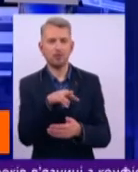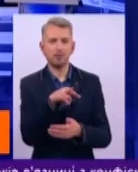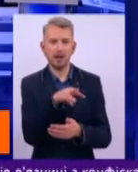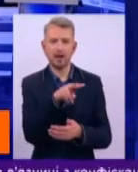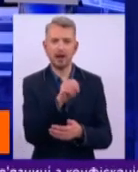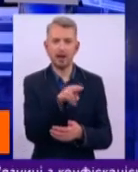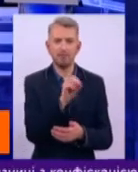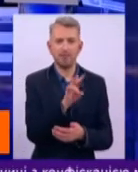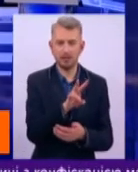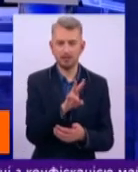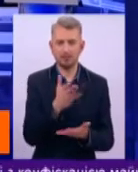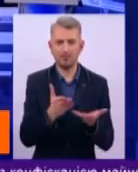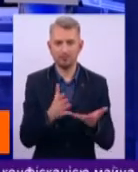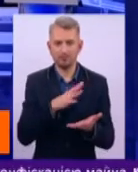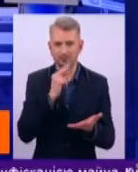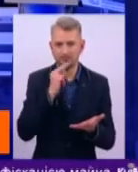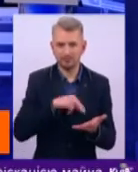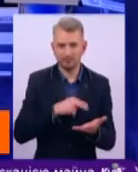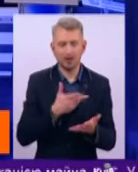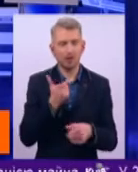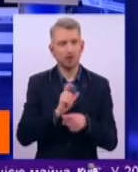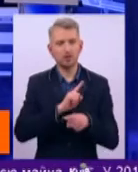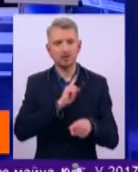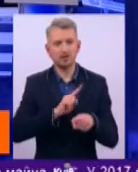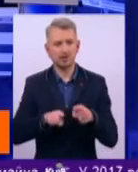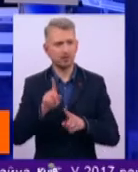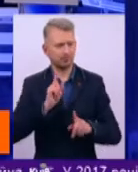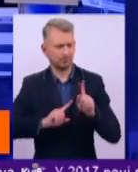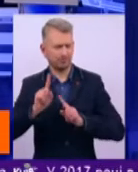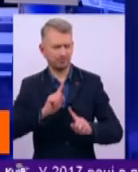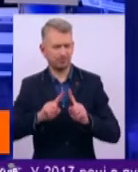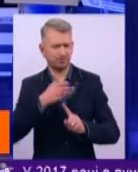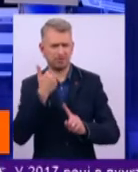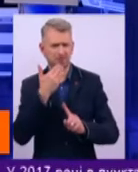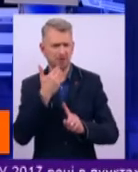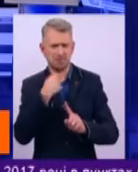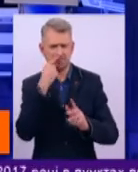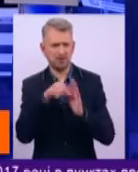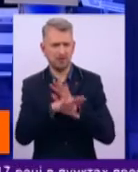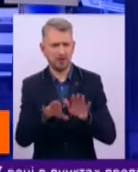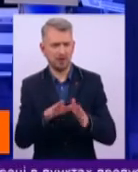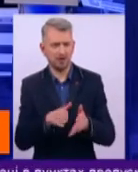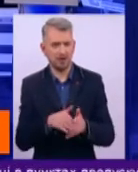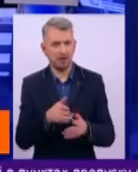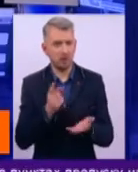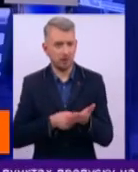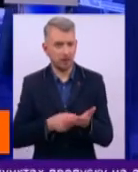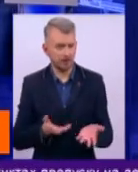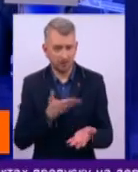можливо, якось причетні, дуже швидко відкрестилися і сказали, що немає ніяких моментів